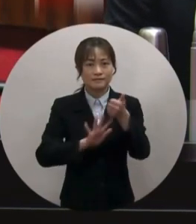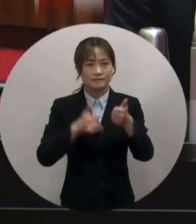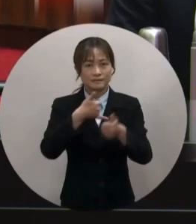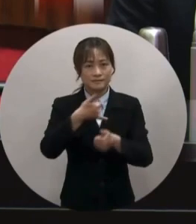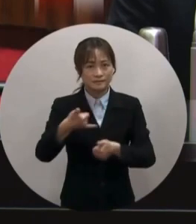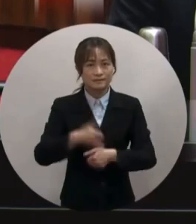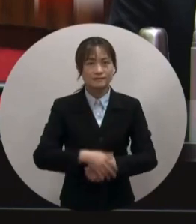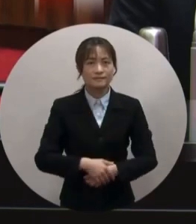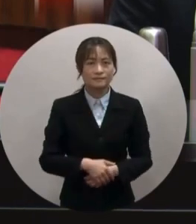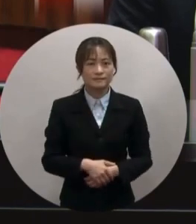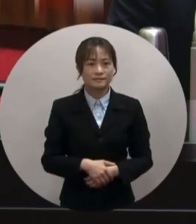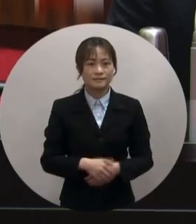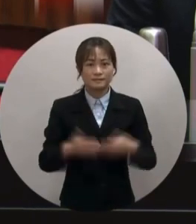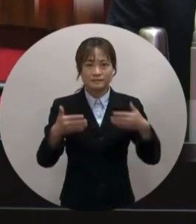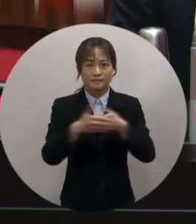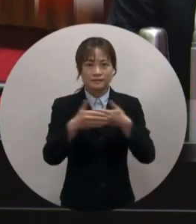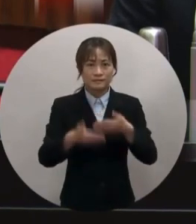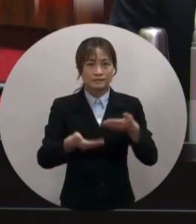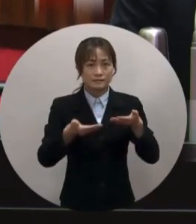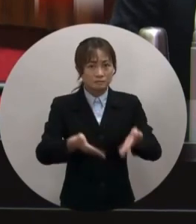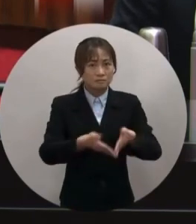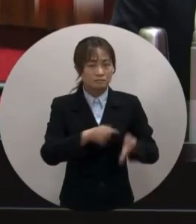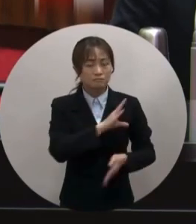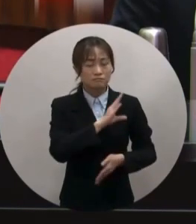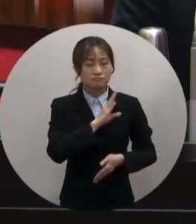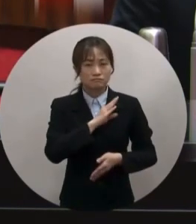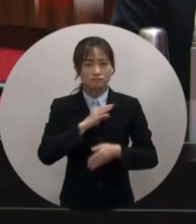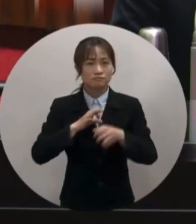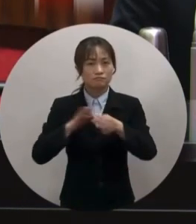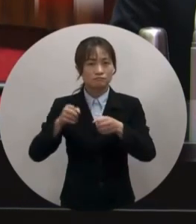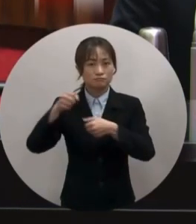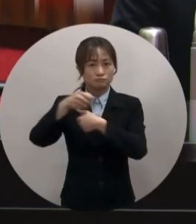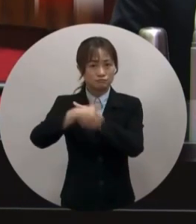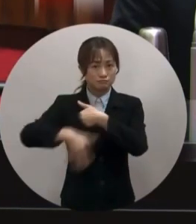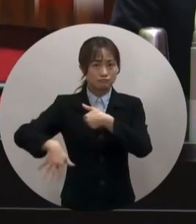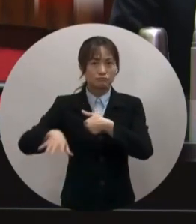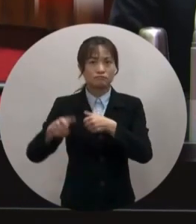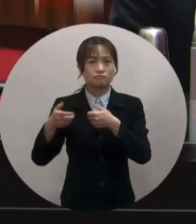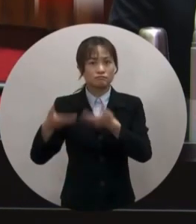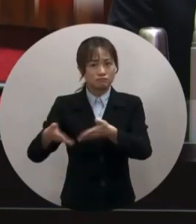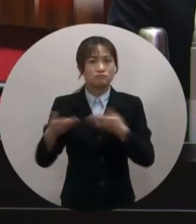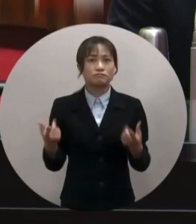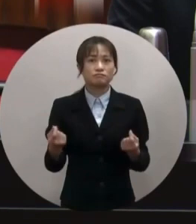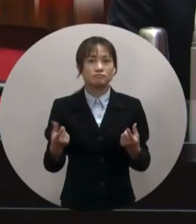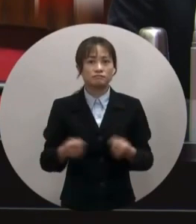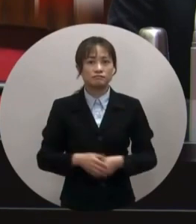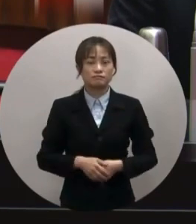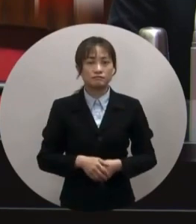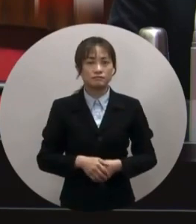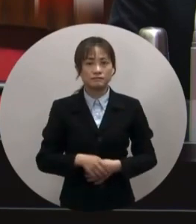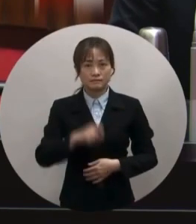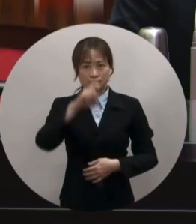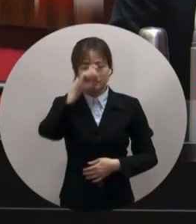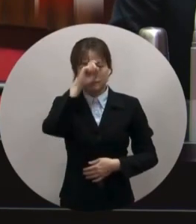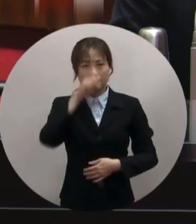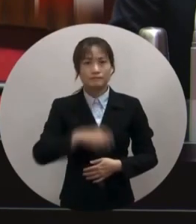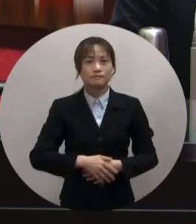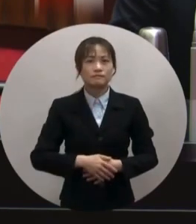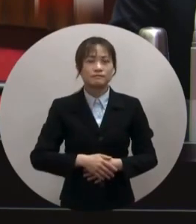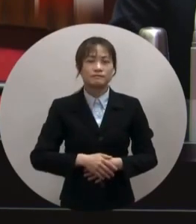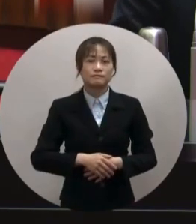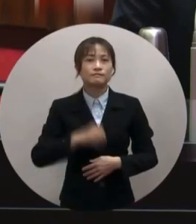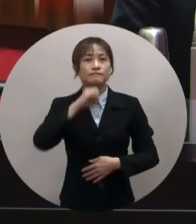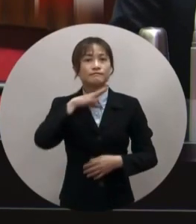來委員交通比較重要商業也比較重要屏東人之所以就要外流出外打拼